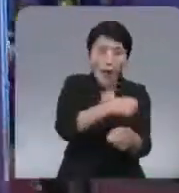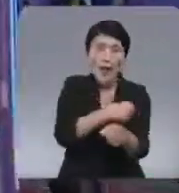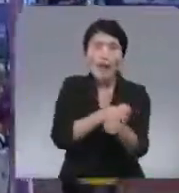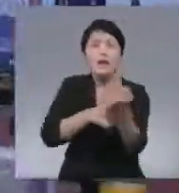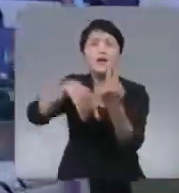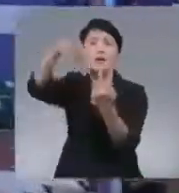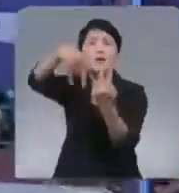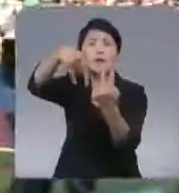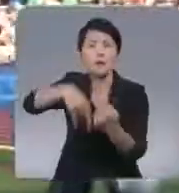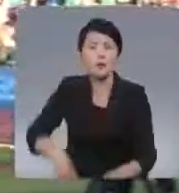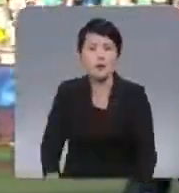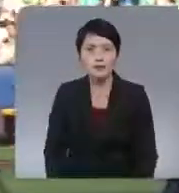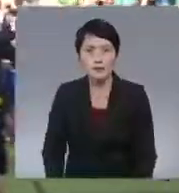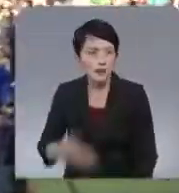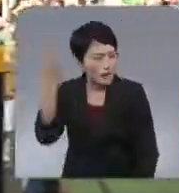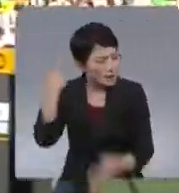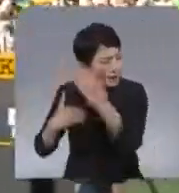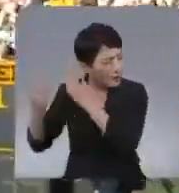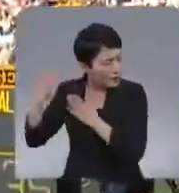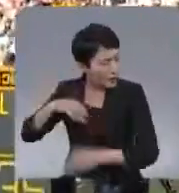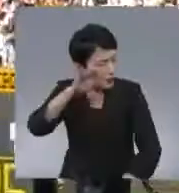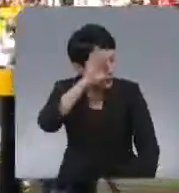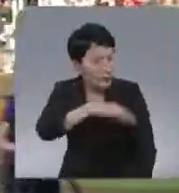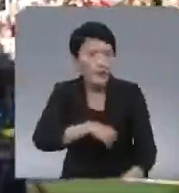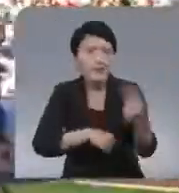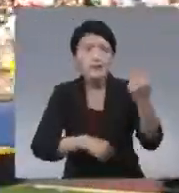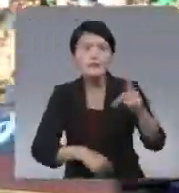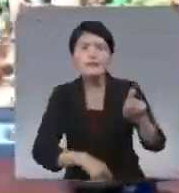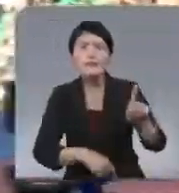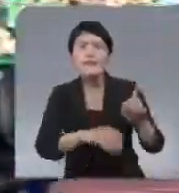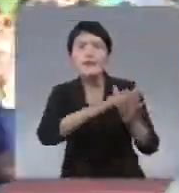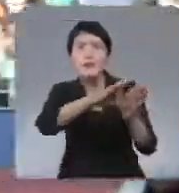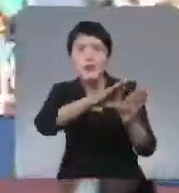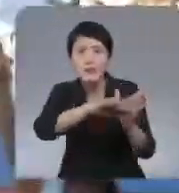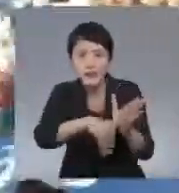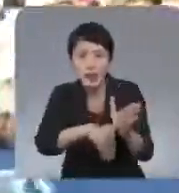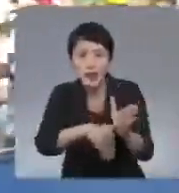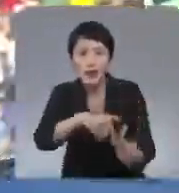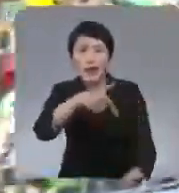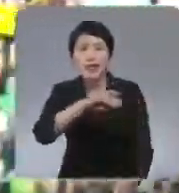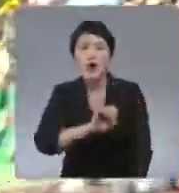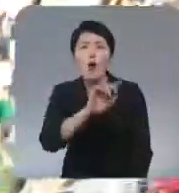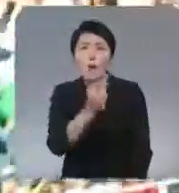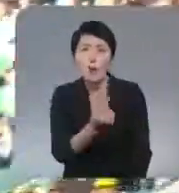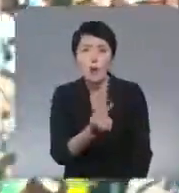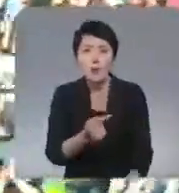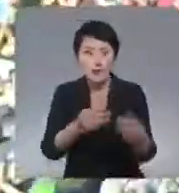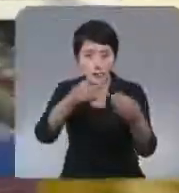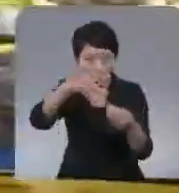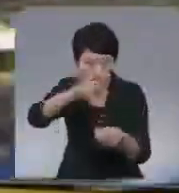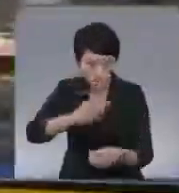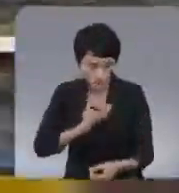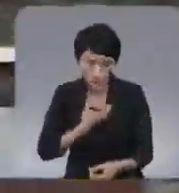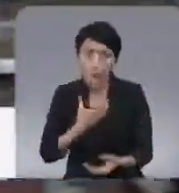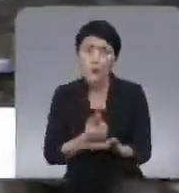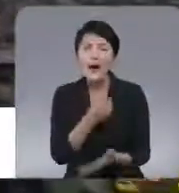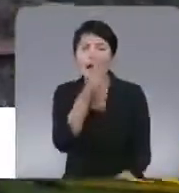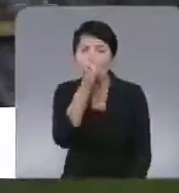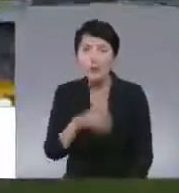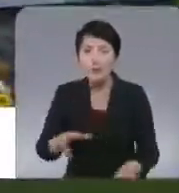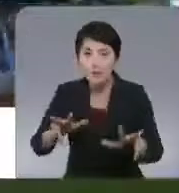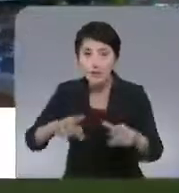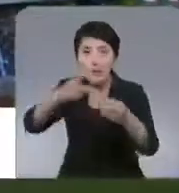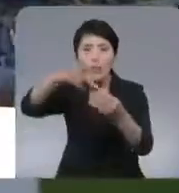im us bundesstaat oregon holte mit 235 silber und schrieb damit die geschichte der